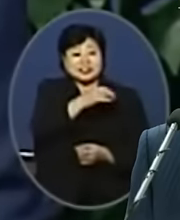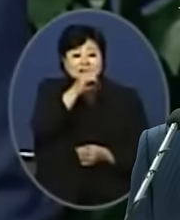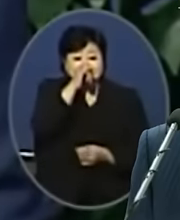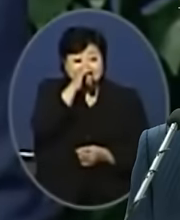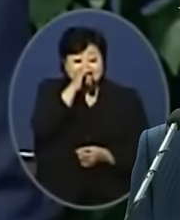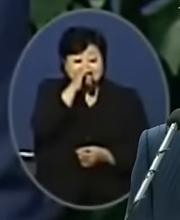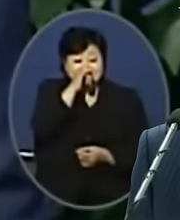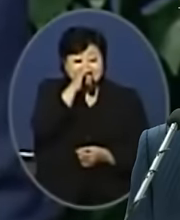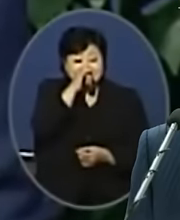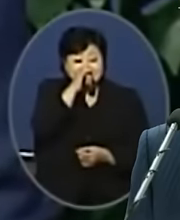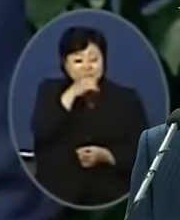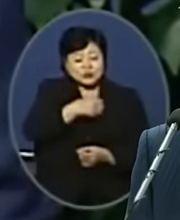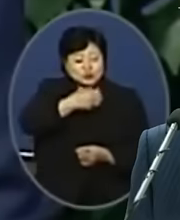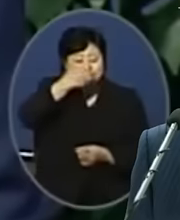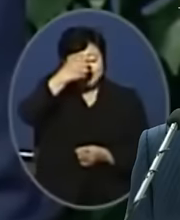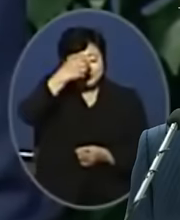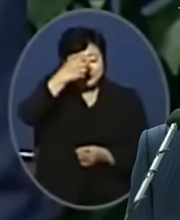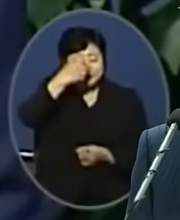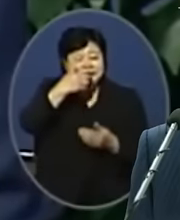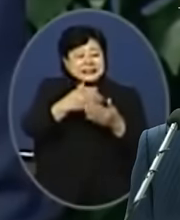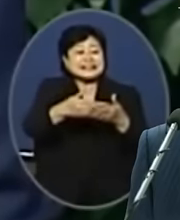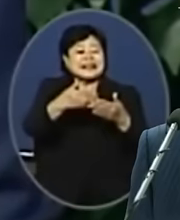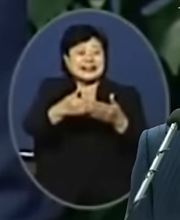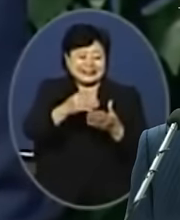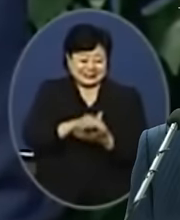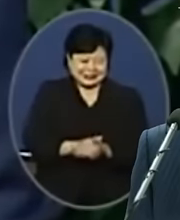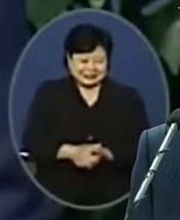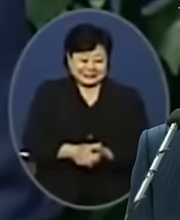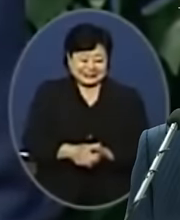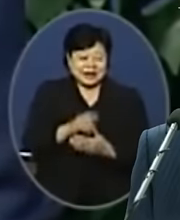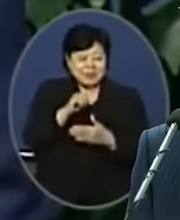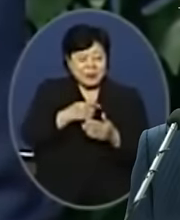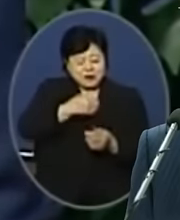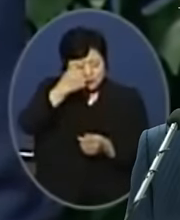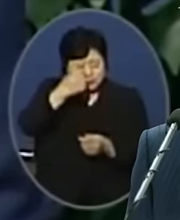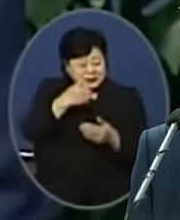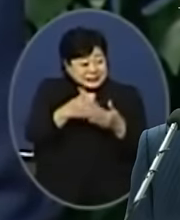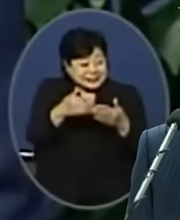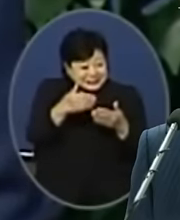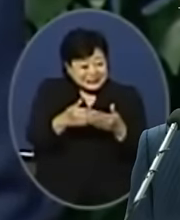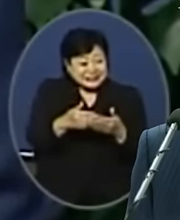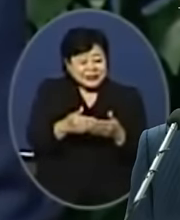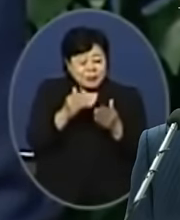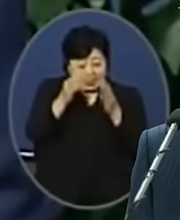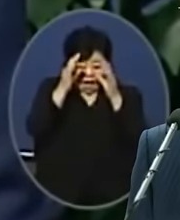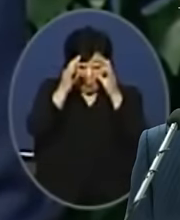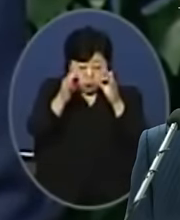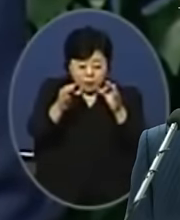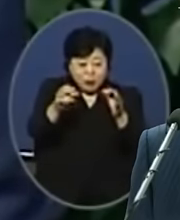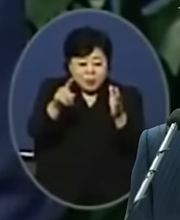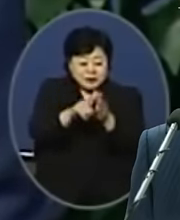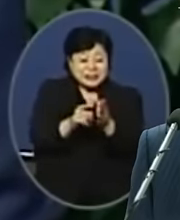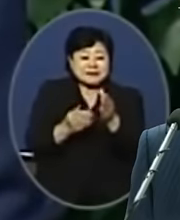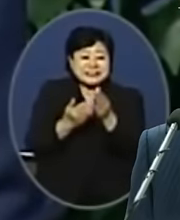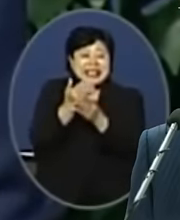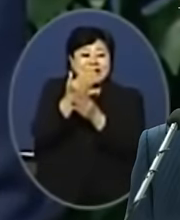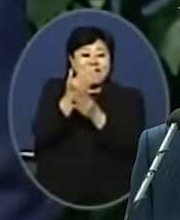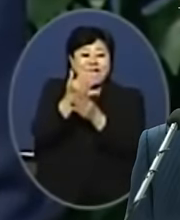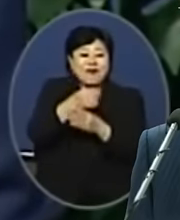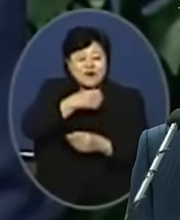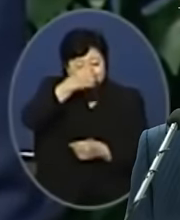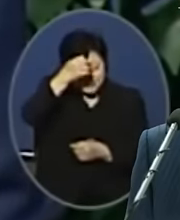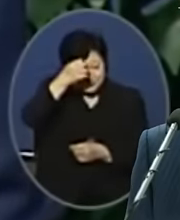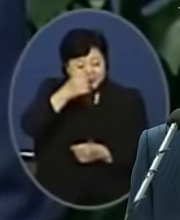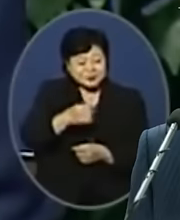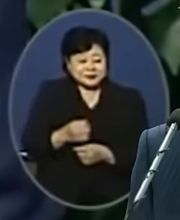능력지 그것은 꿈을 그리는 것입니다. 마음의 꿈을 그려서 그것을 바라보면 믿음이 생겨나고 그